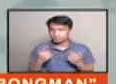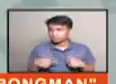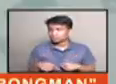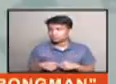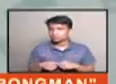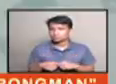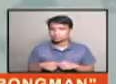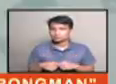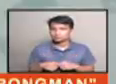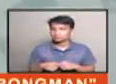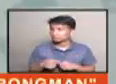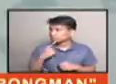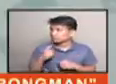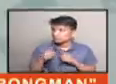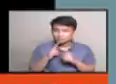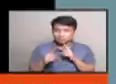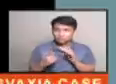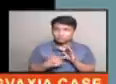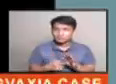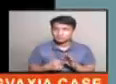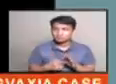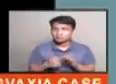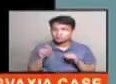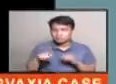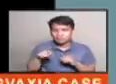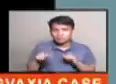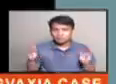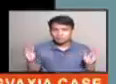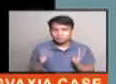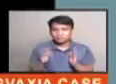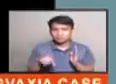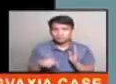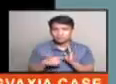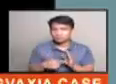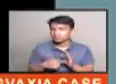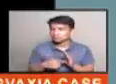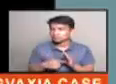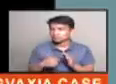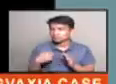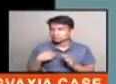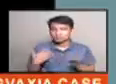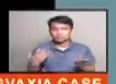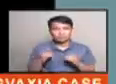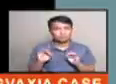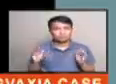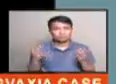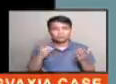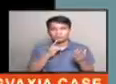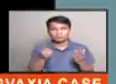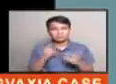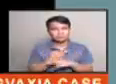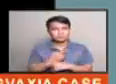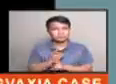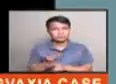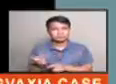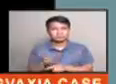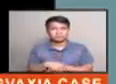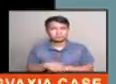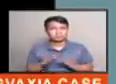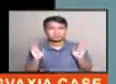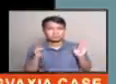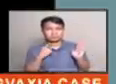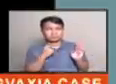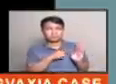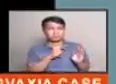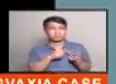akin? Ang pag-uusap lang namin, dapat maghaharap kami sa kinauukulan muna. Wala pa akong pinag-uusapan na ako